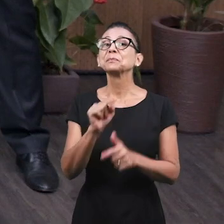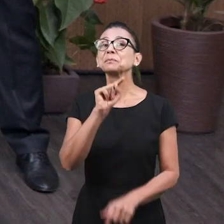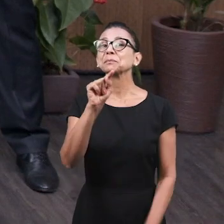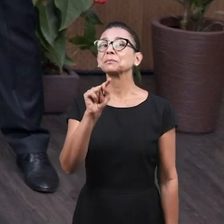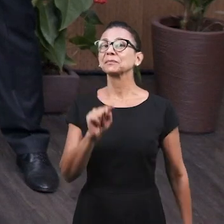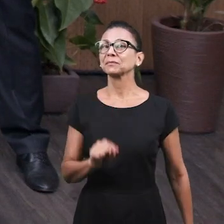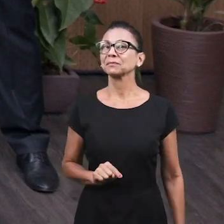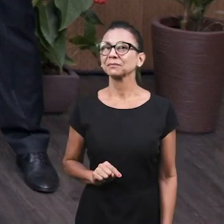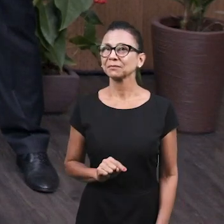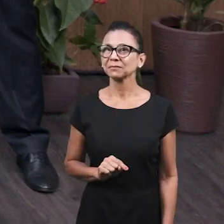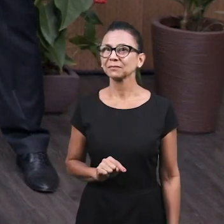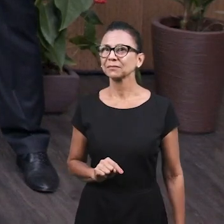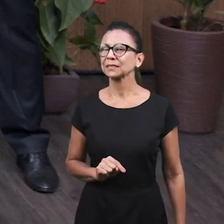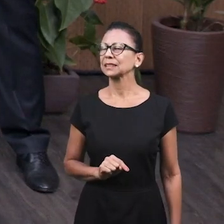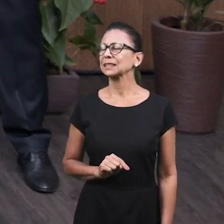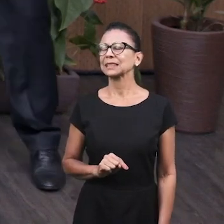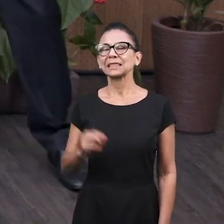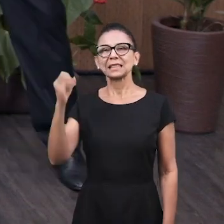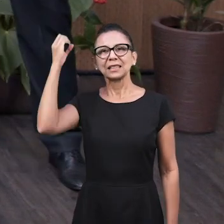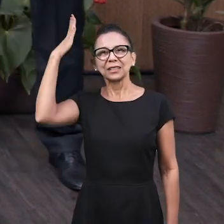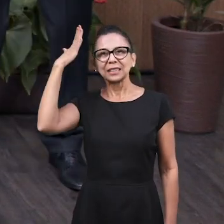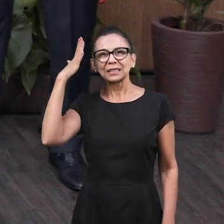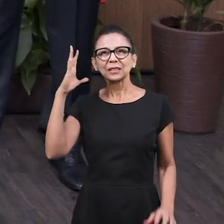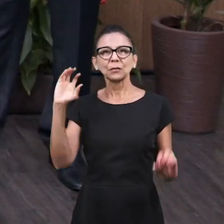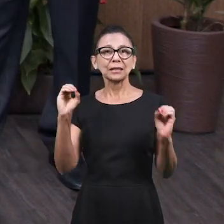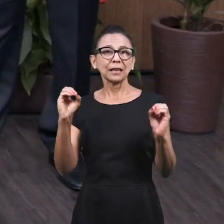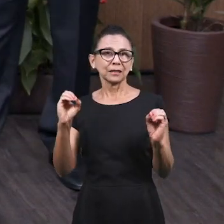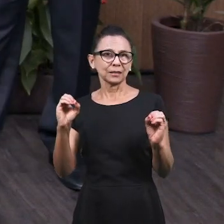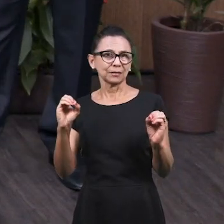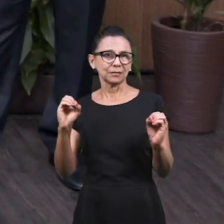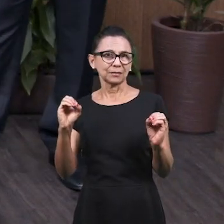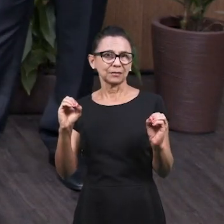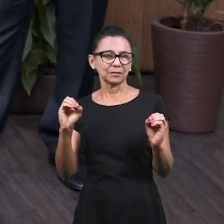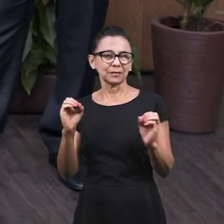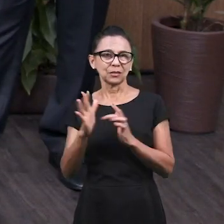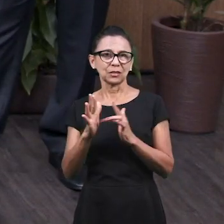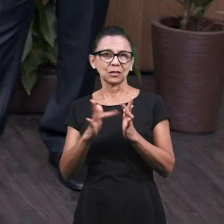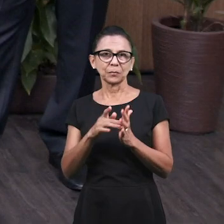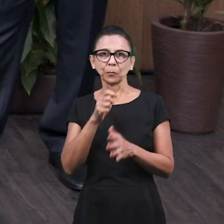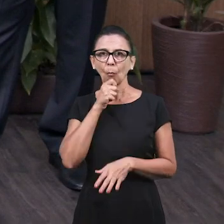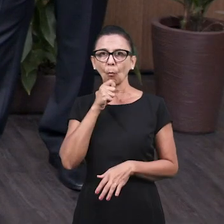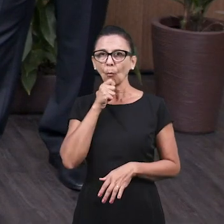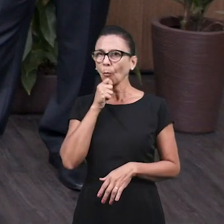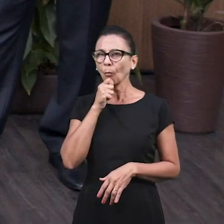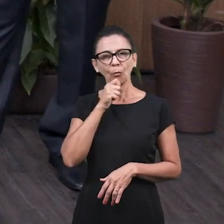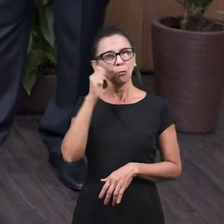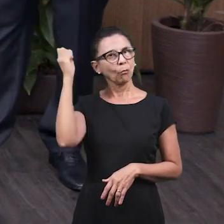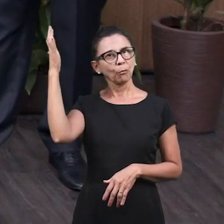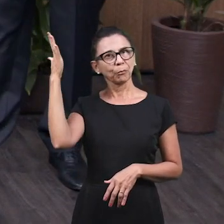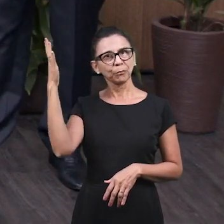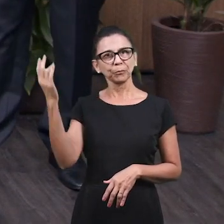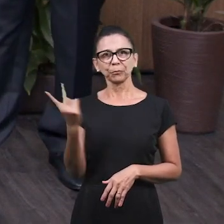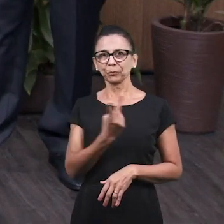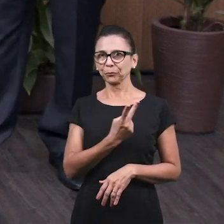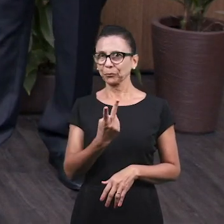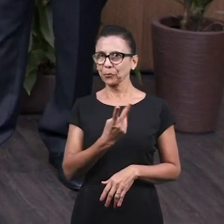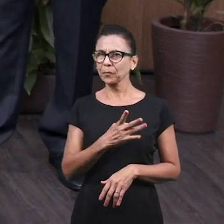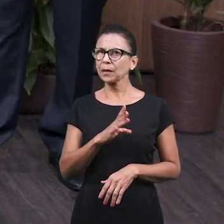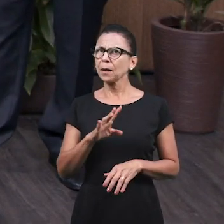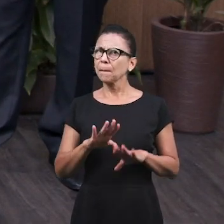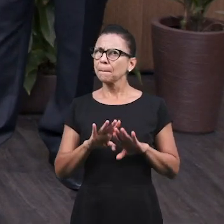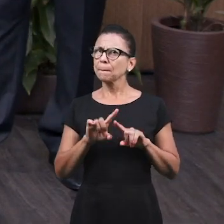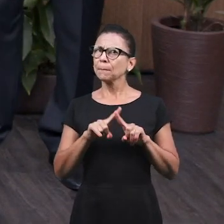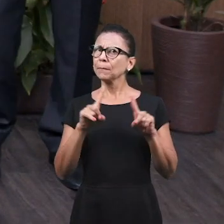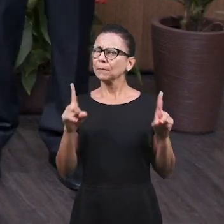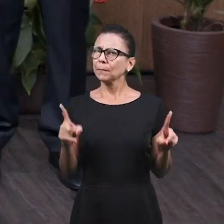пастор Даниил, потому что они еще не постигли, не получили откровения. Иисус должен был